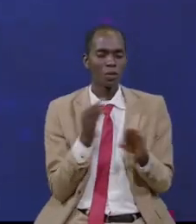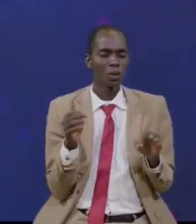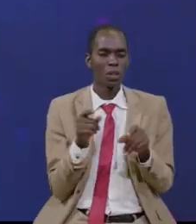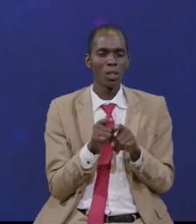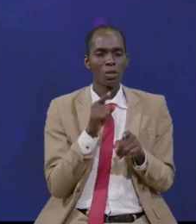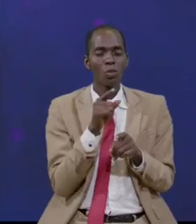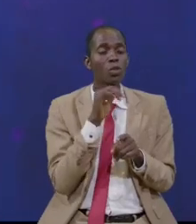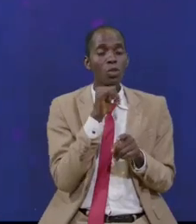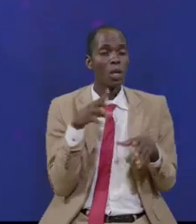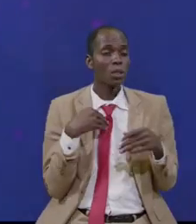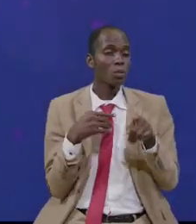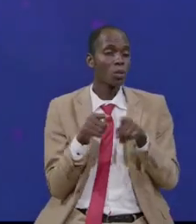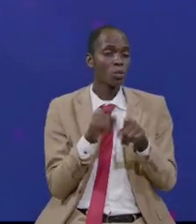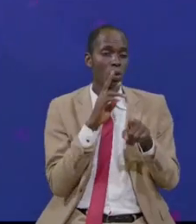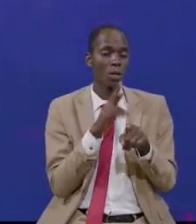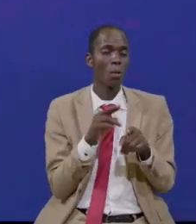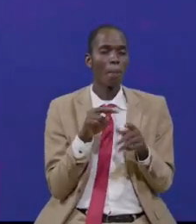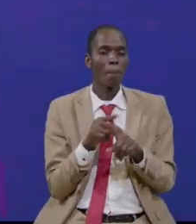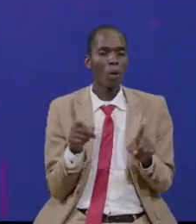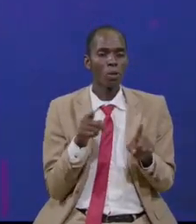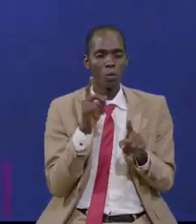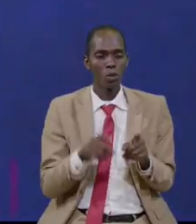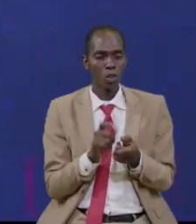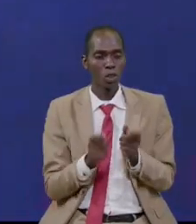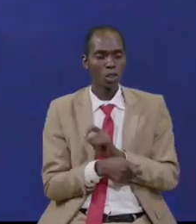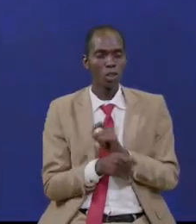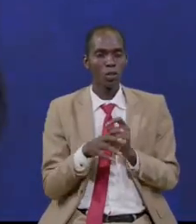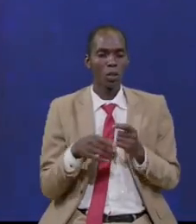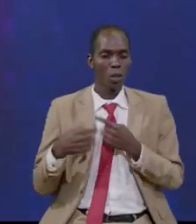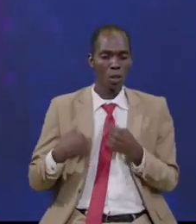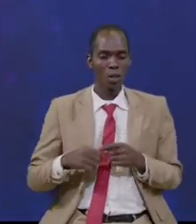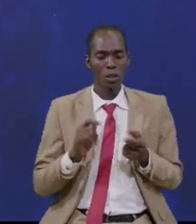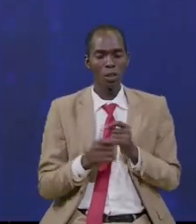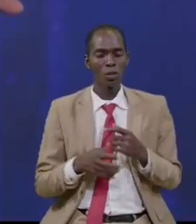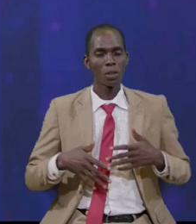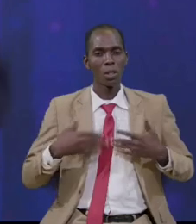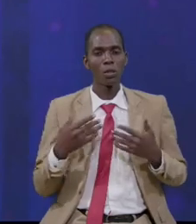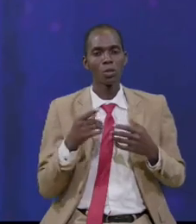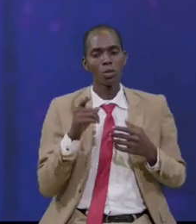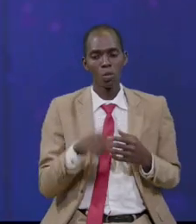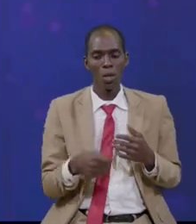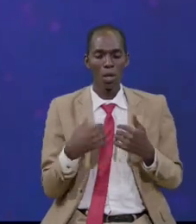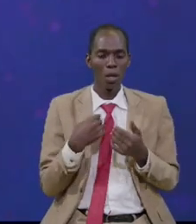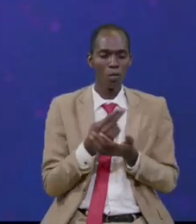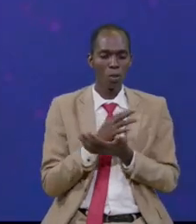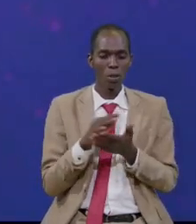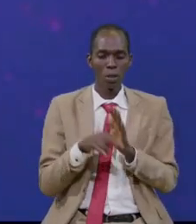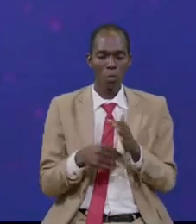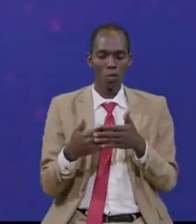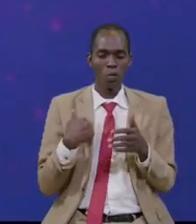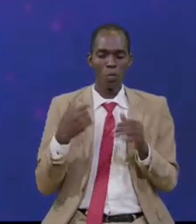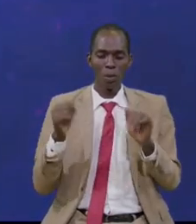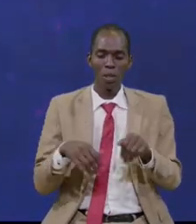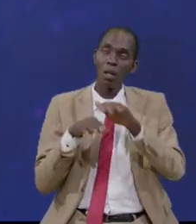Il faut un changement de cœur. Il faut la sainteté afin de pouvoir aller au